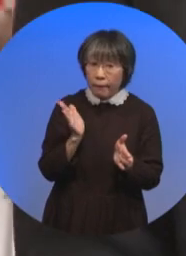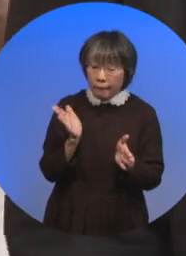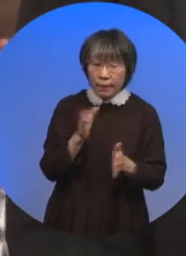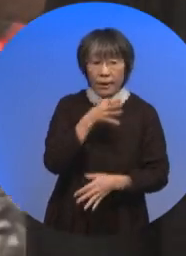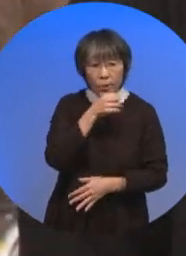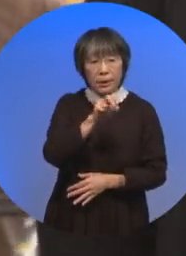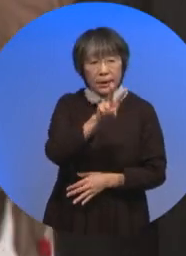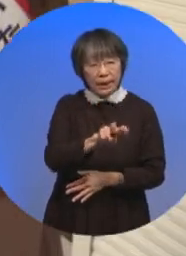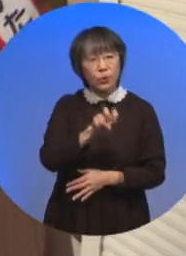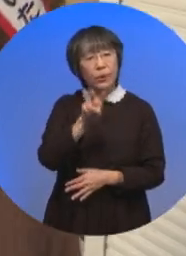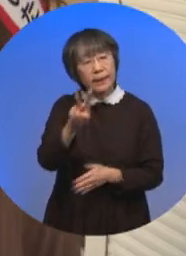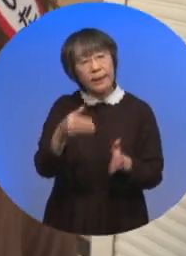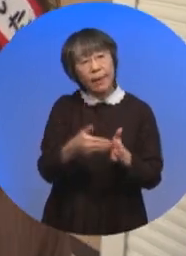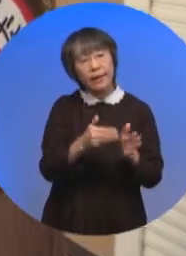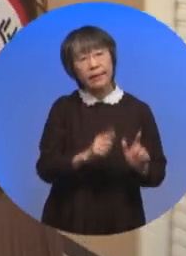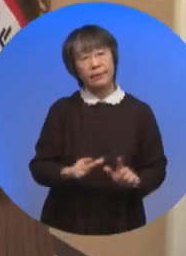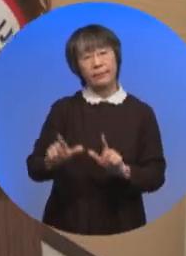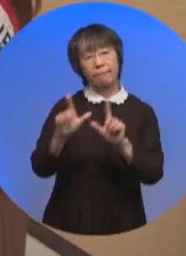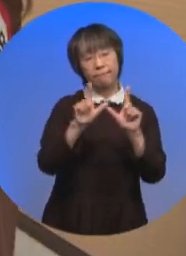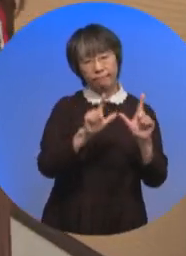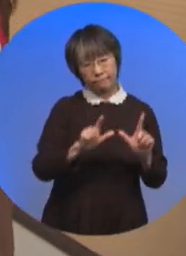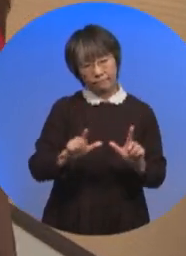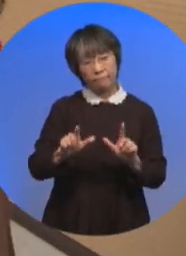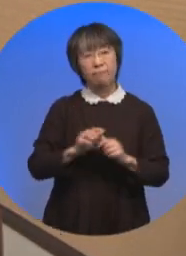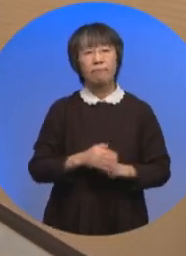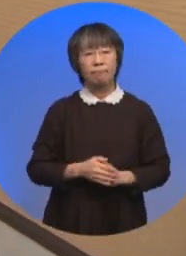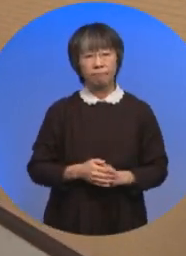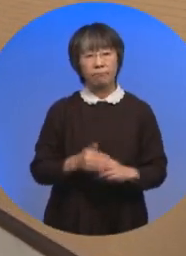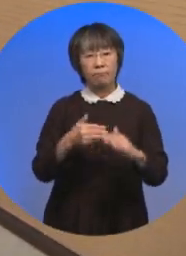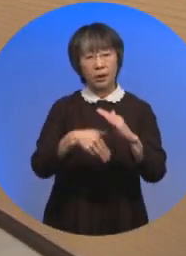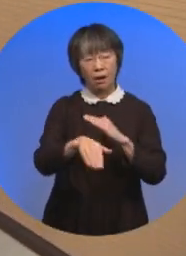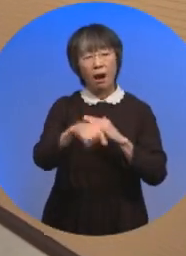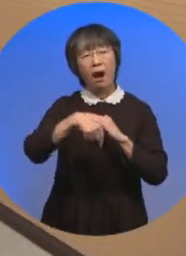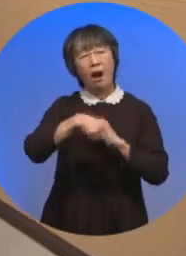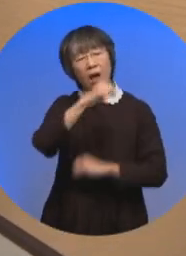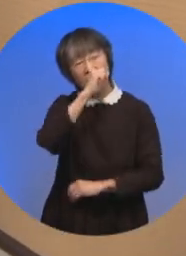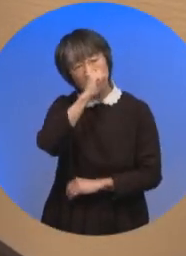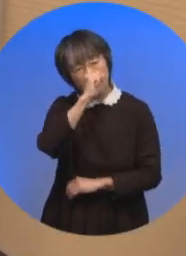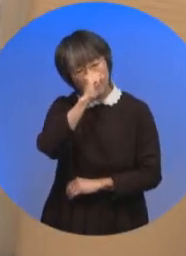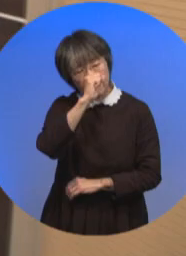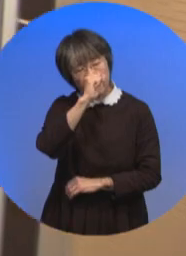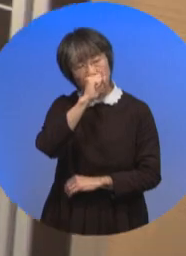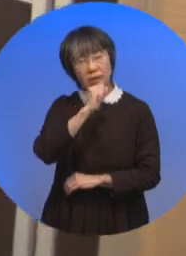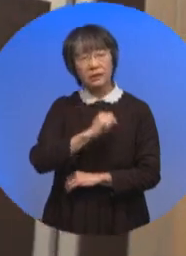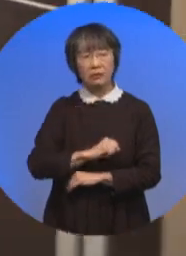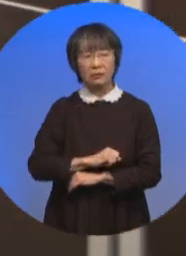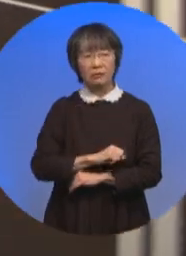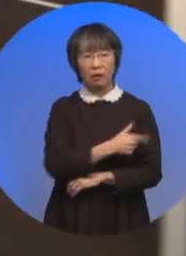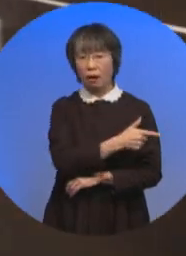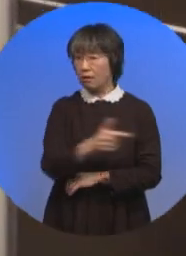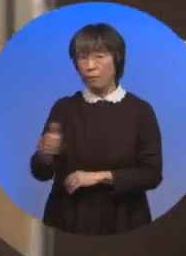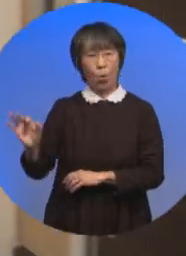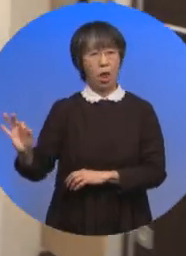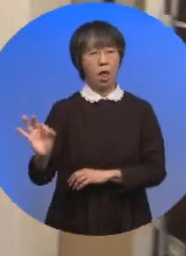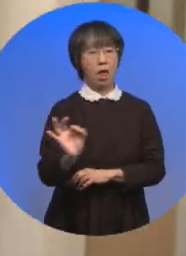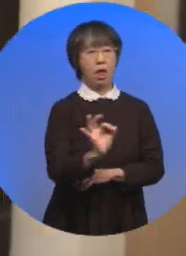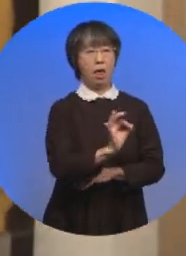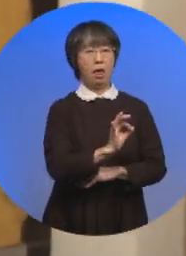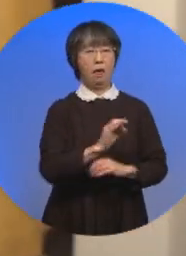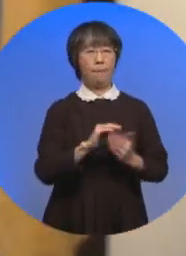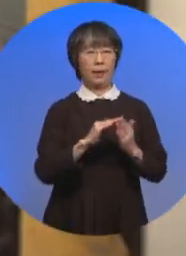22までいました。出てからよりちょうどいい街やなってすごく思いました。 うん、 何でも揃ってる、都会にすぐ行ける